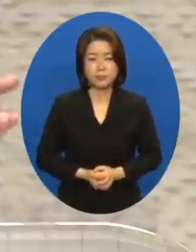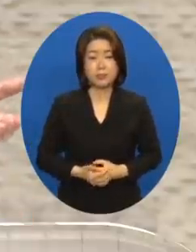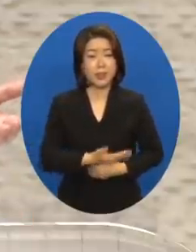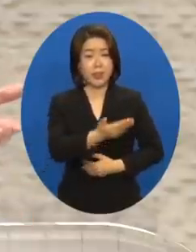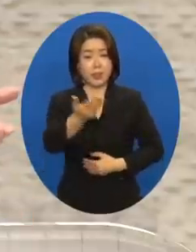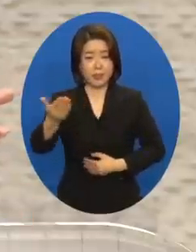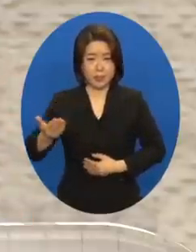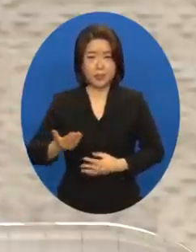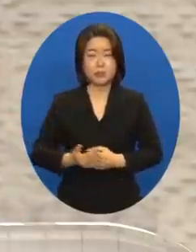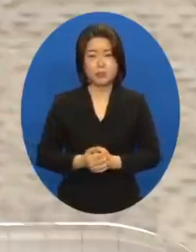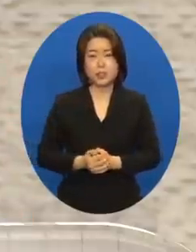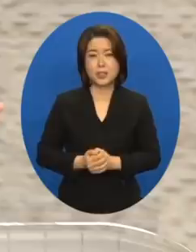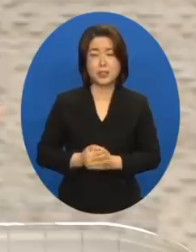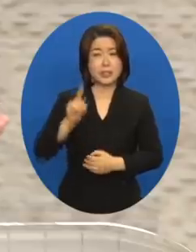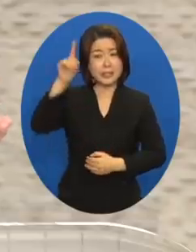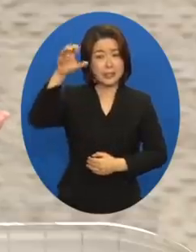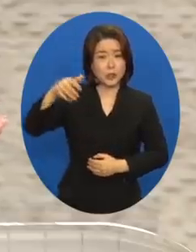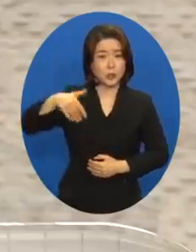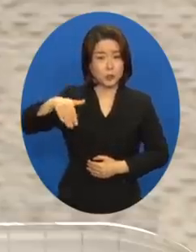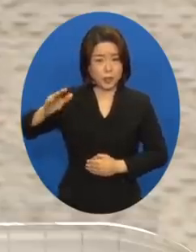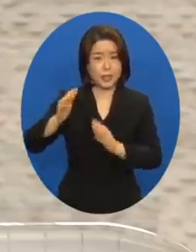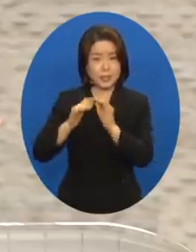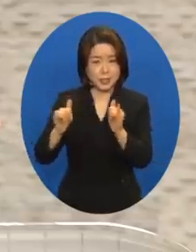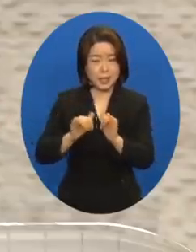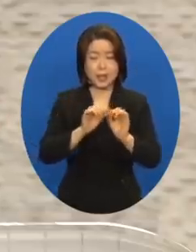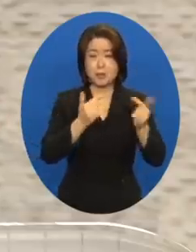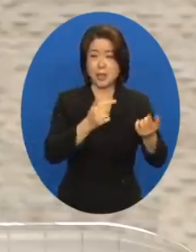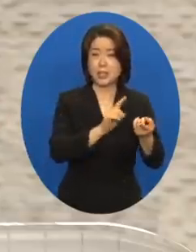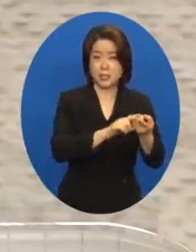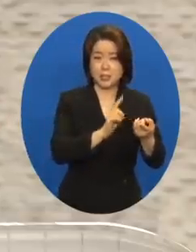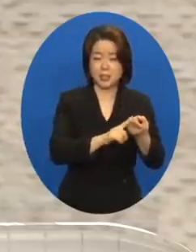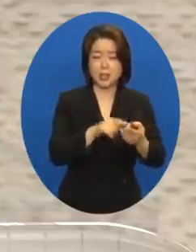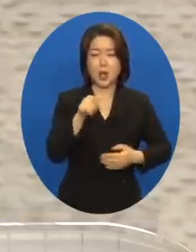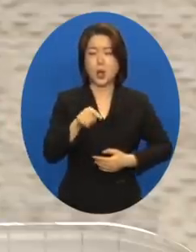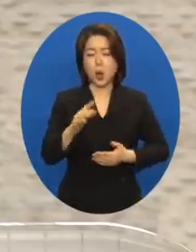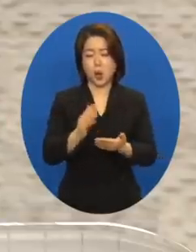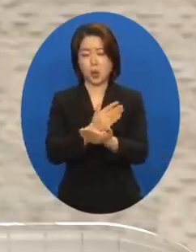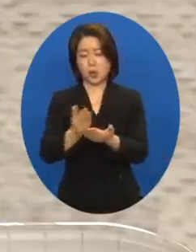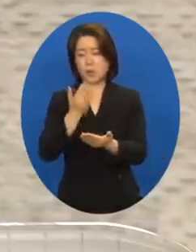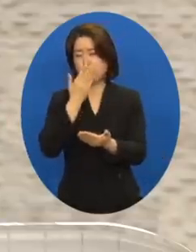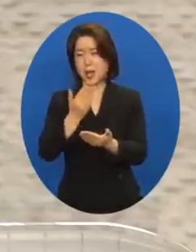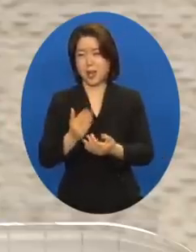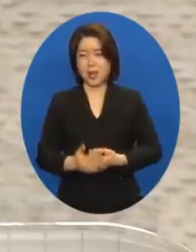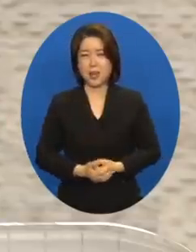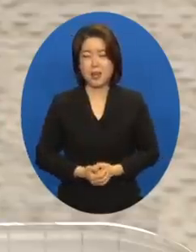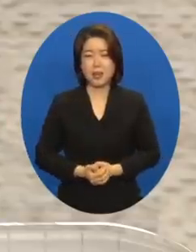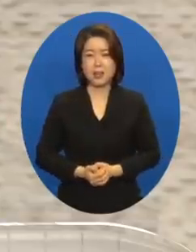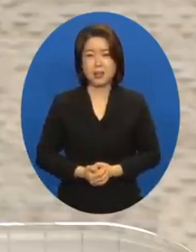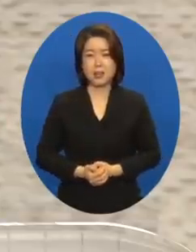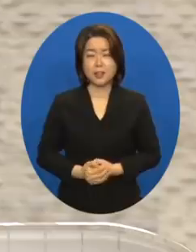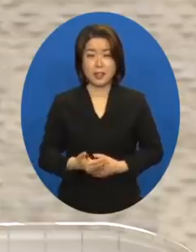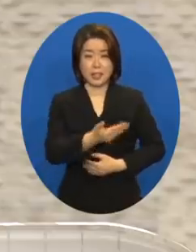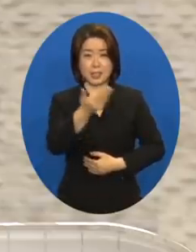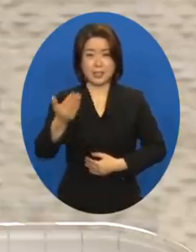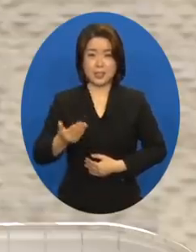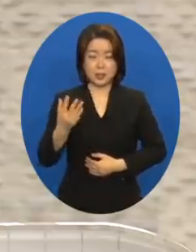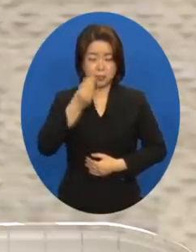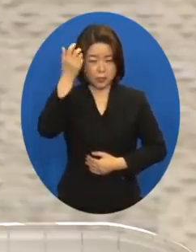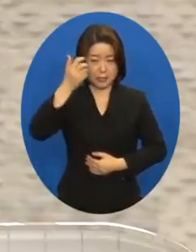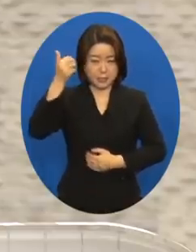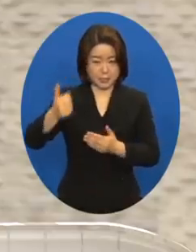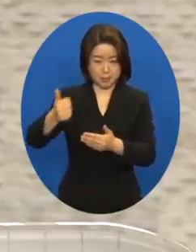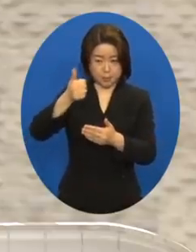여러분이 천국에 갈 사람인지 아닌지는 여기서 9분이 되는 겁니다 여러분 안에 성령이 와